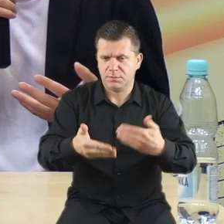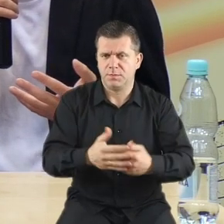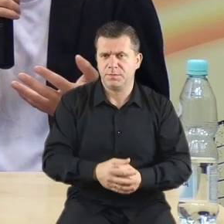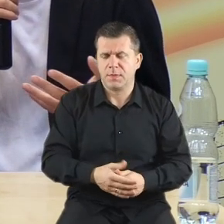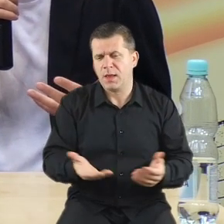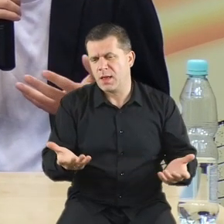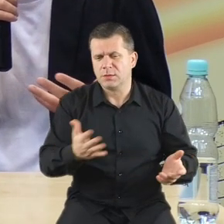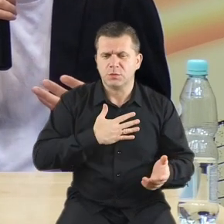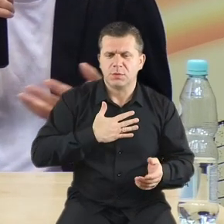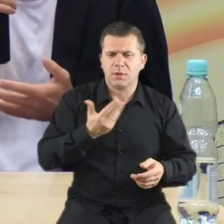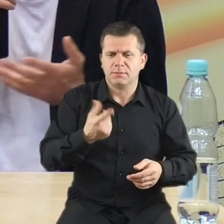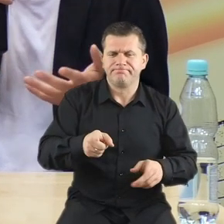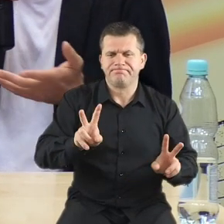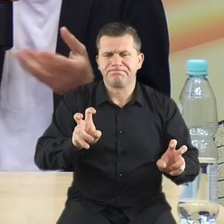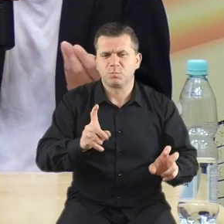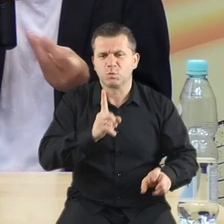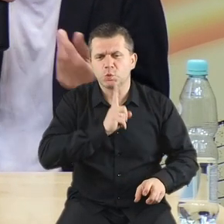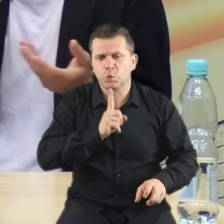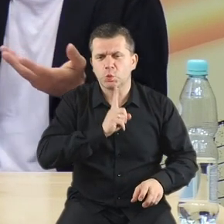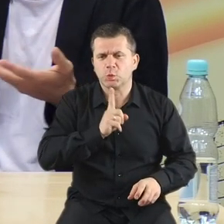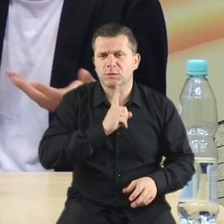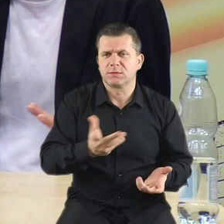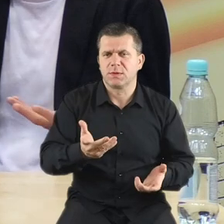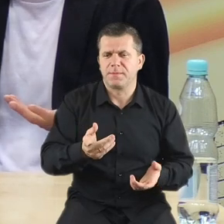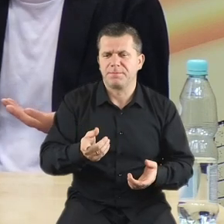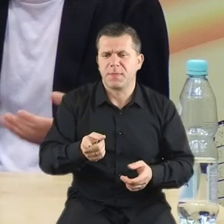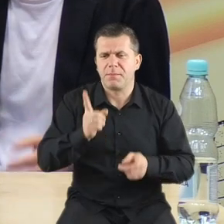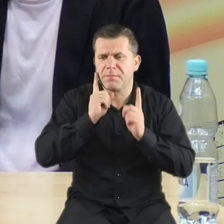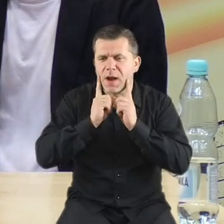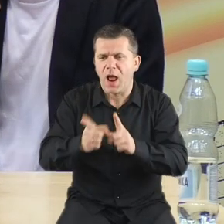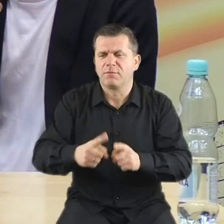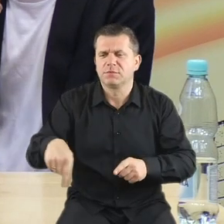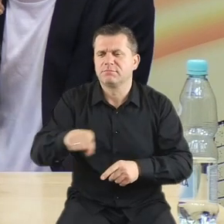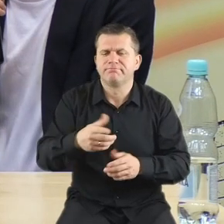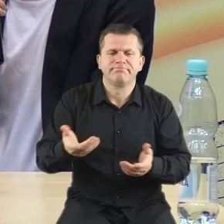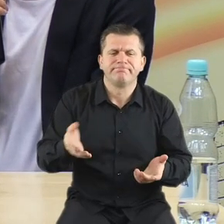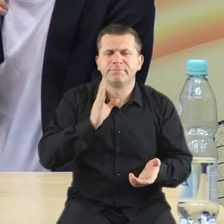sztuczne, nieprawdziwe te postaci, jakieś takie papierowe, bez życia zupełnie.